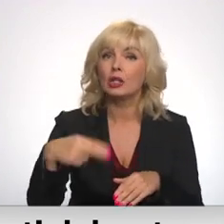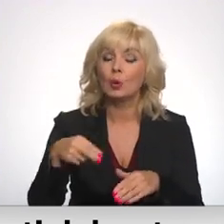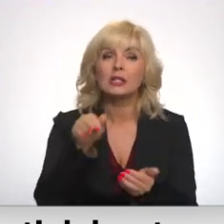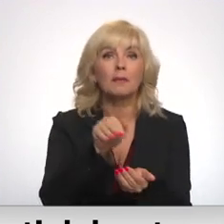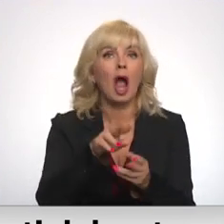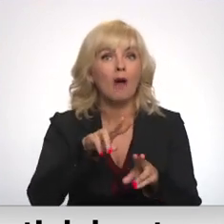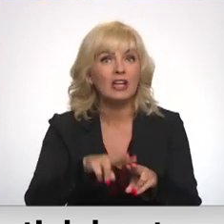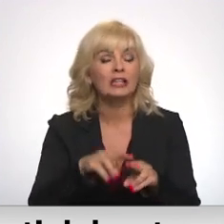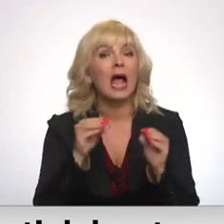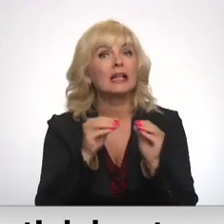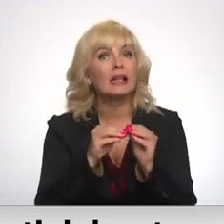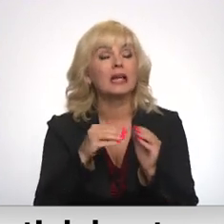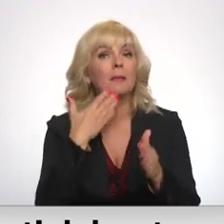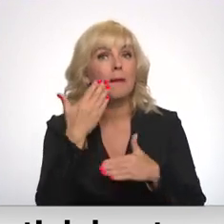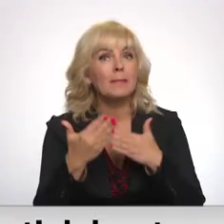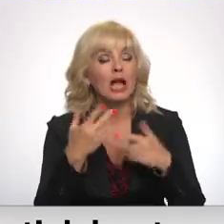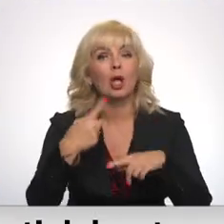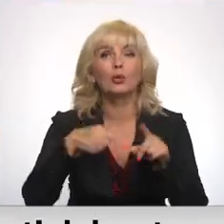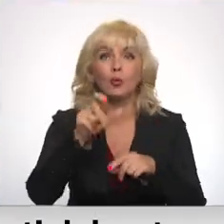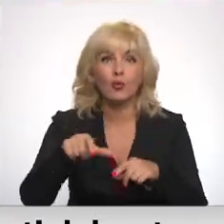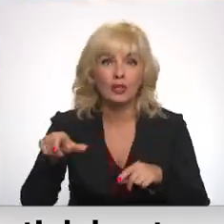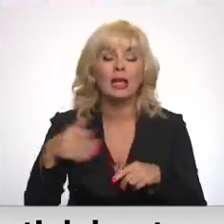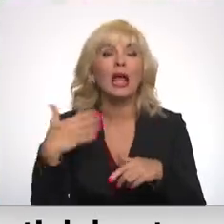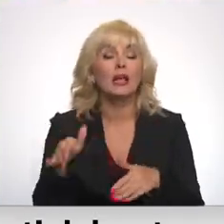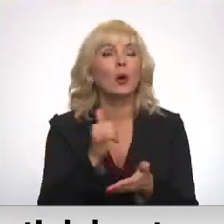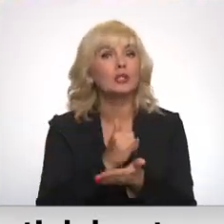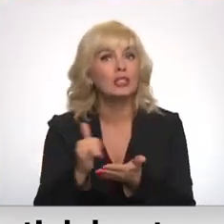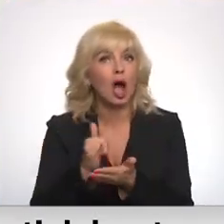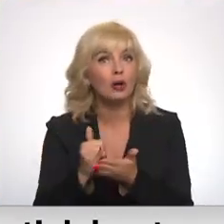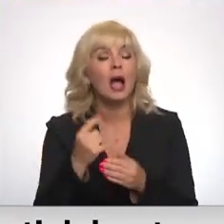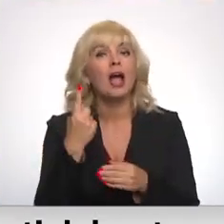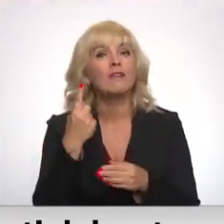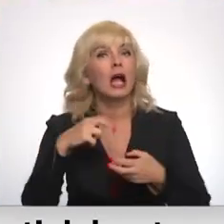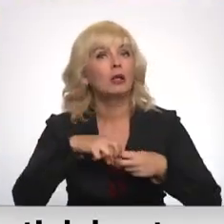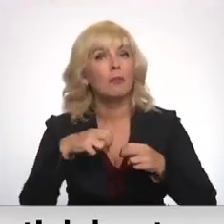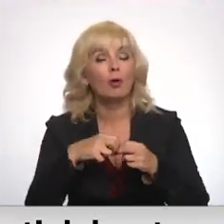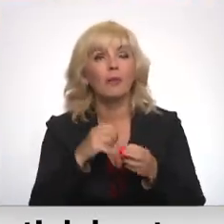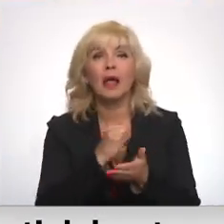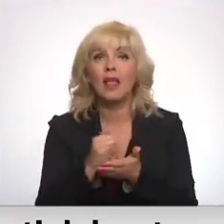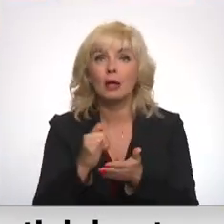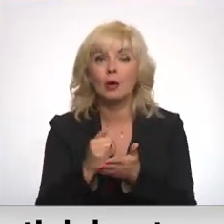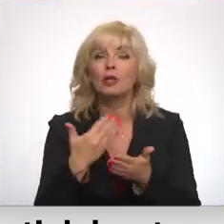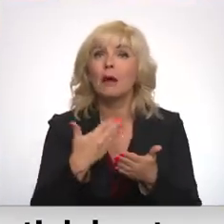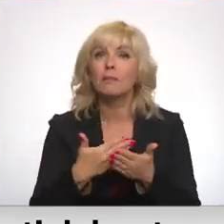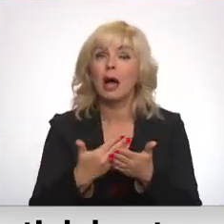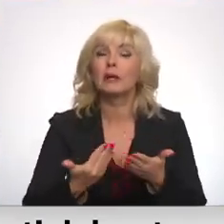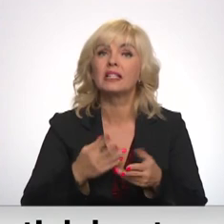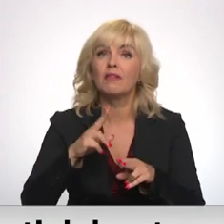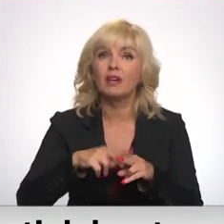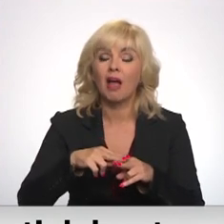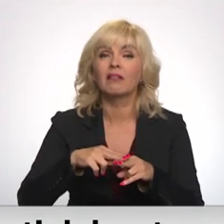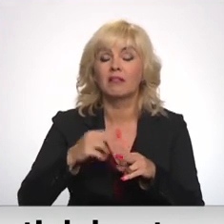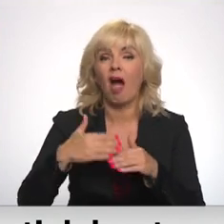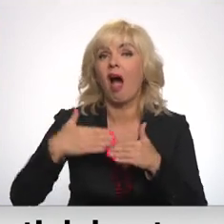vietas, 10 no tām jau pieteicās tuvinieki un tās sakopa. Viens no iemesliem nekopšanai ir piemēram dzīvesvietas